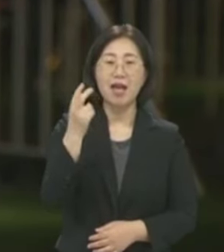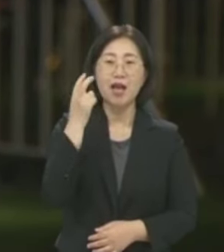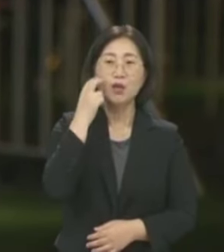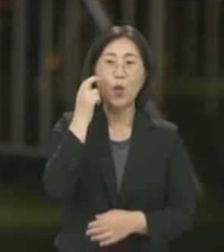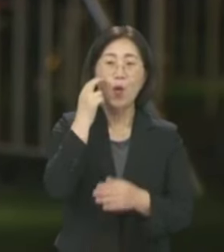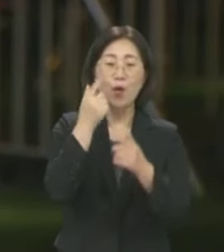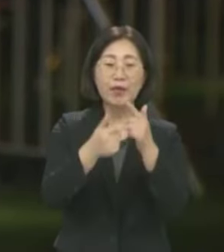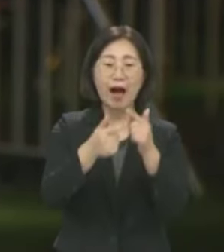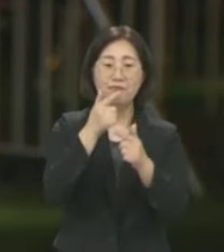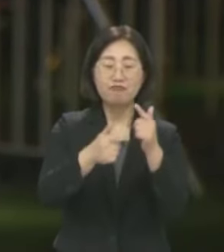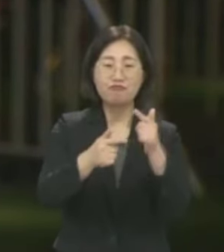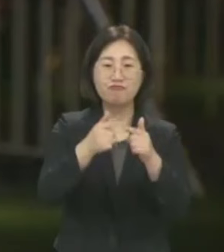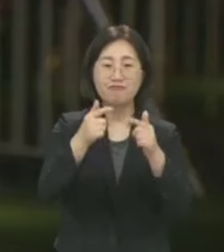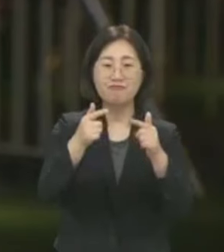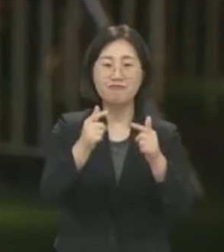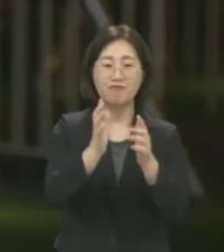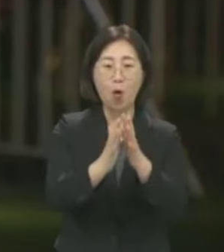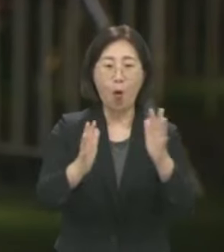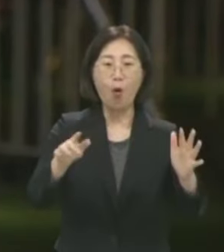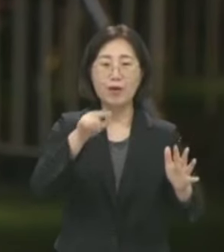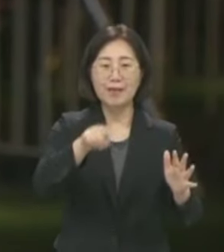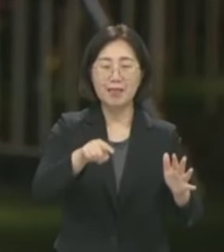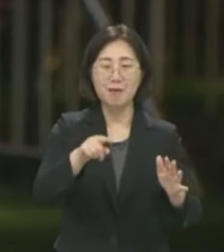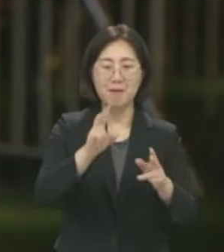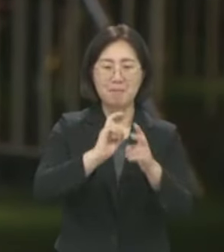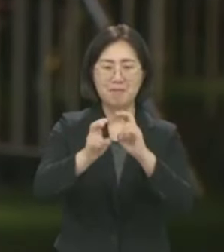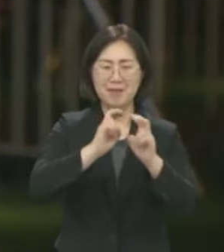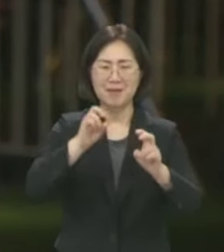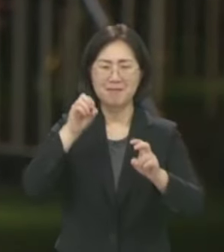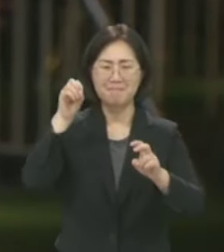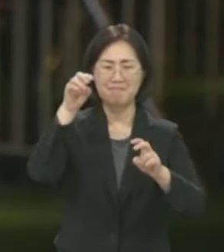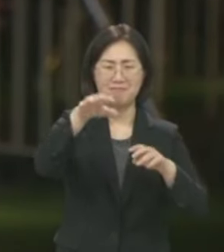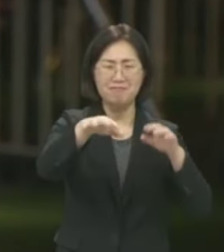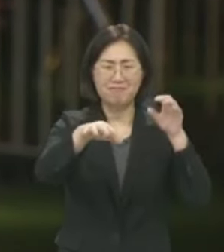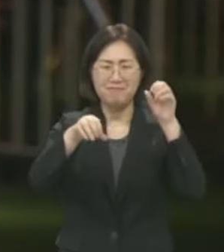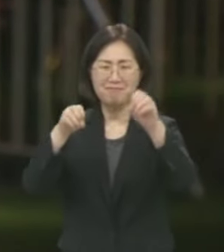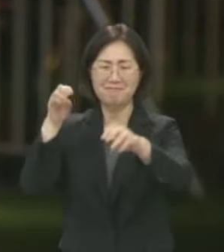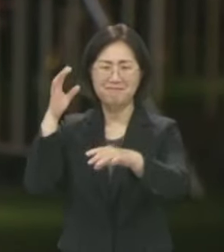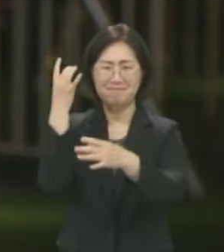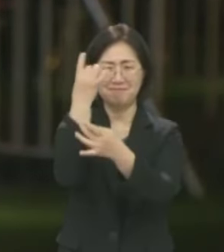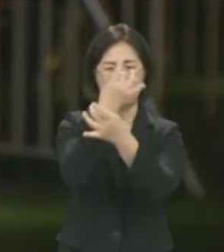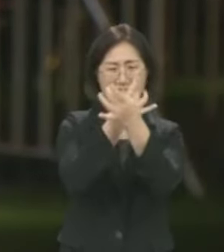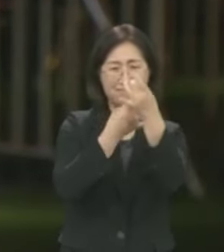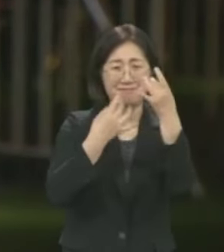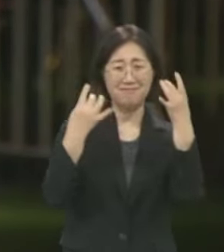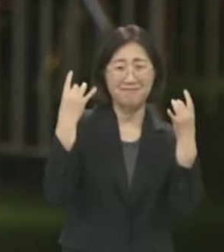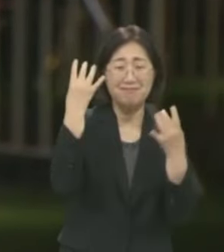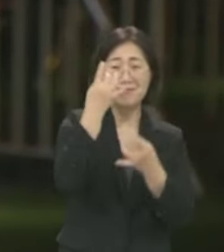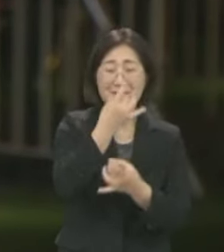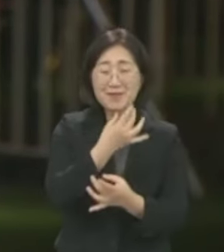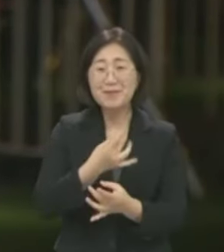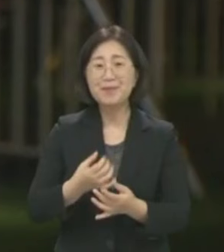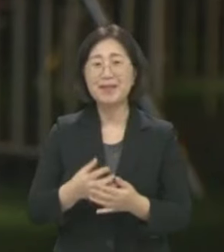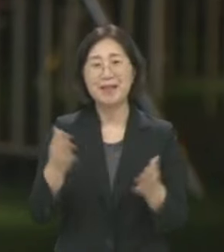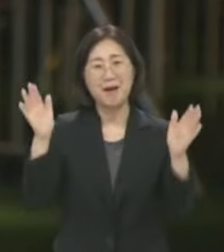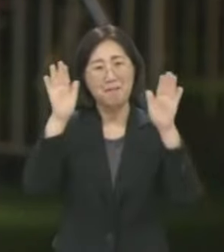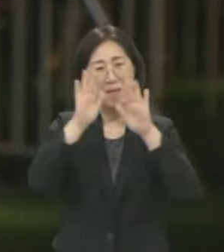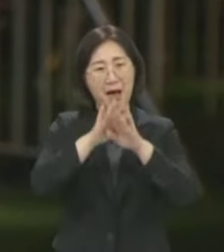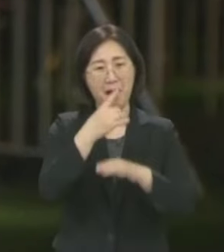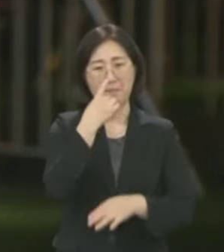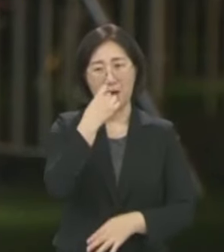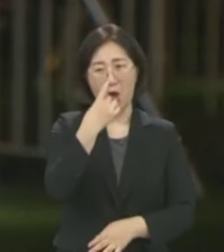그 송림을 이용해서 미디어 아트가 환상적으로 펼쳐지게 될 겁니다. 그래서 밤에도 즐길 수 있게